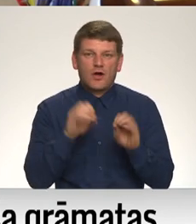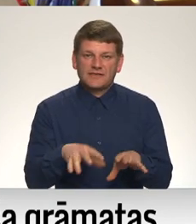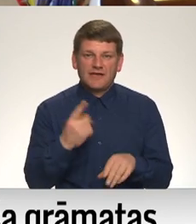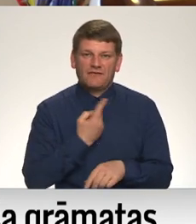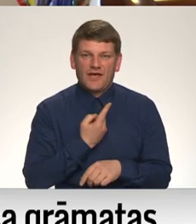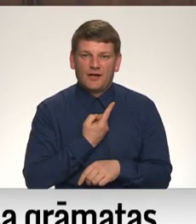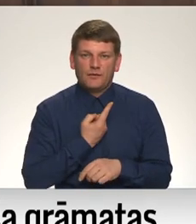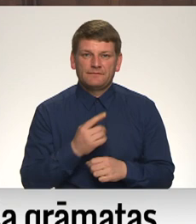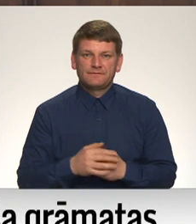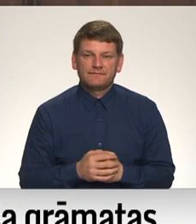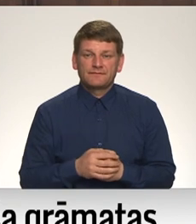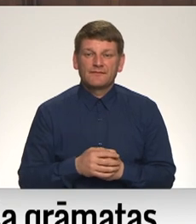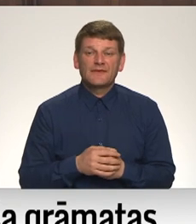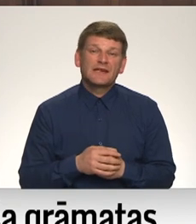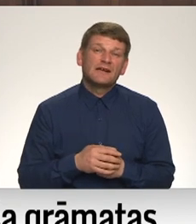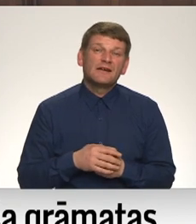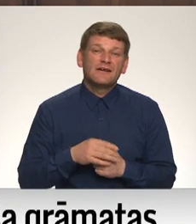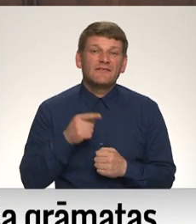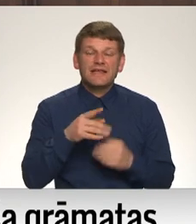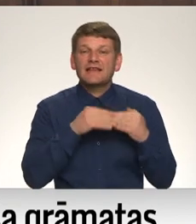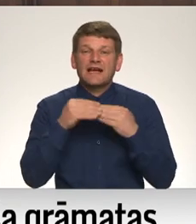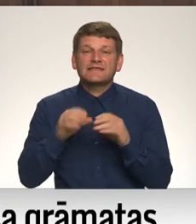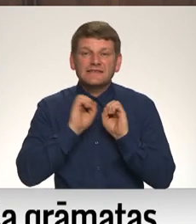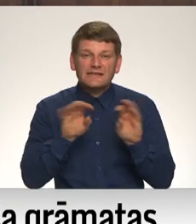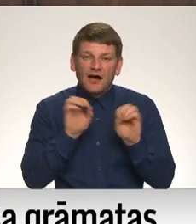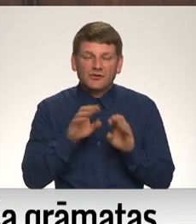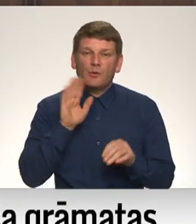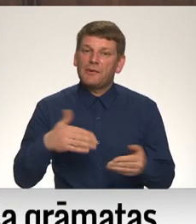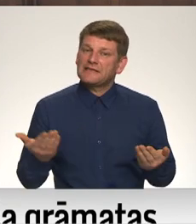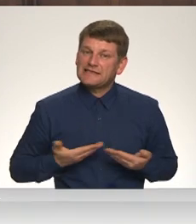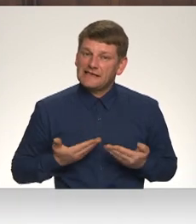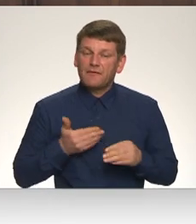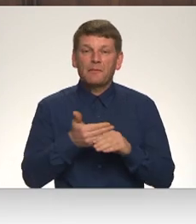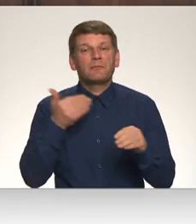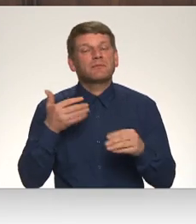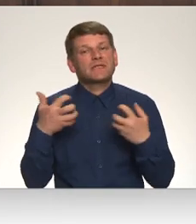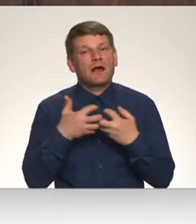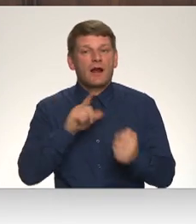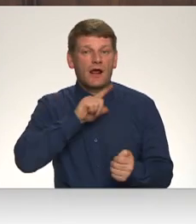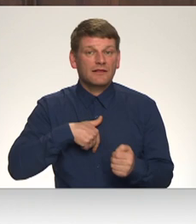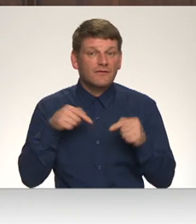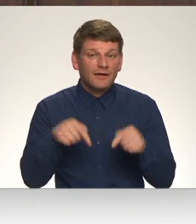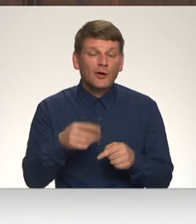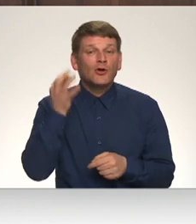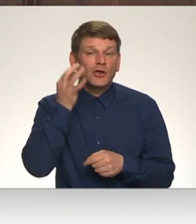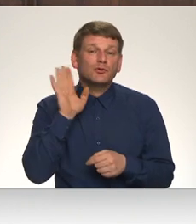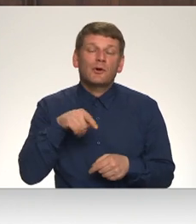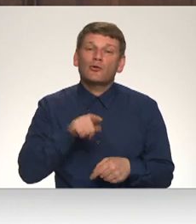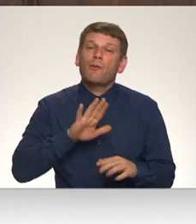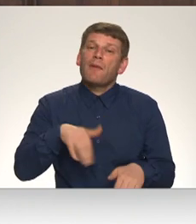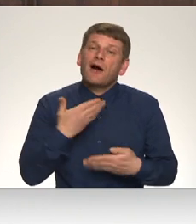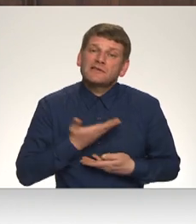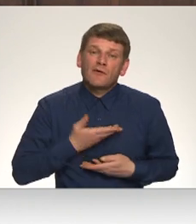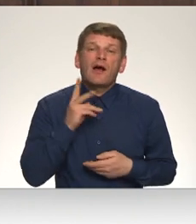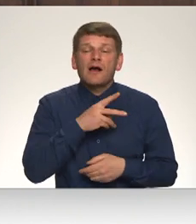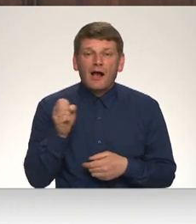vienu. Viņa nes stāstu par dzīvi pirms kara Latvijā un tieši par to pārdzīvojumu, kā